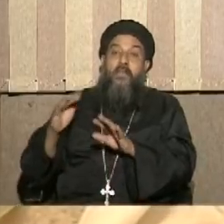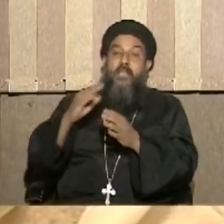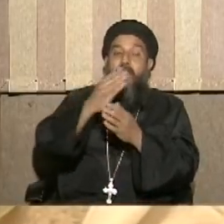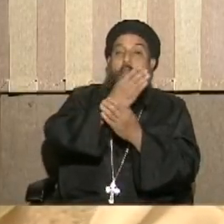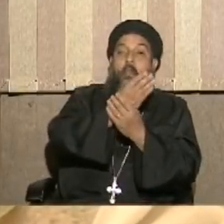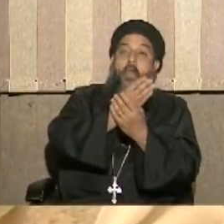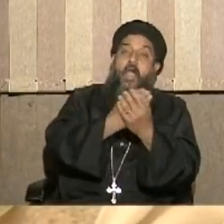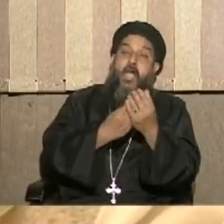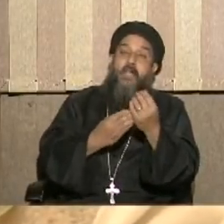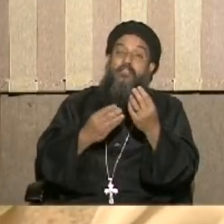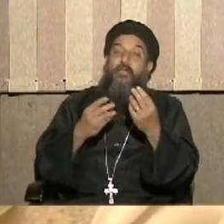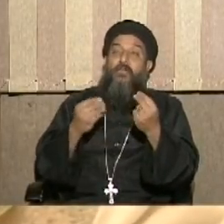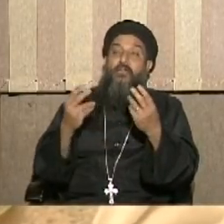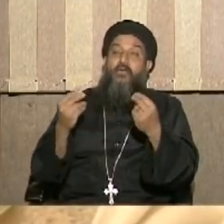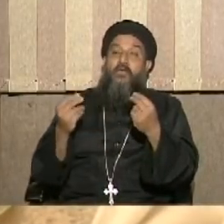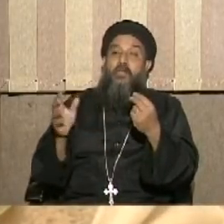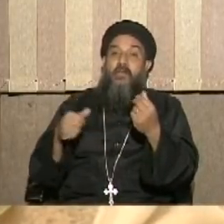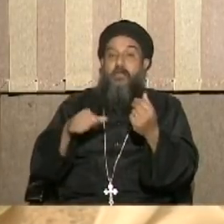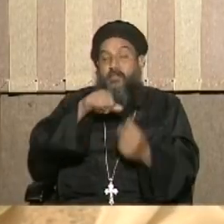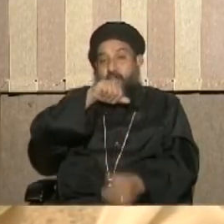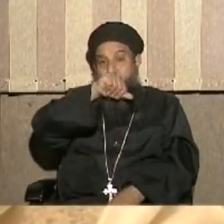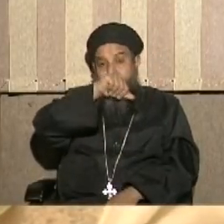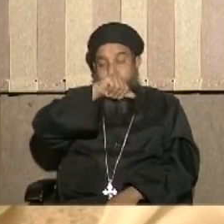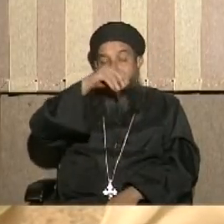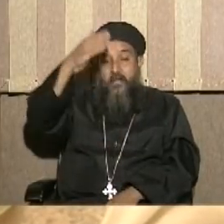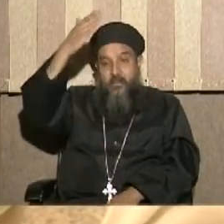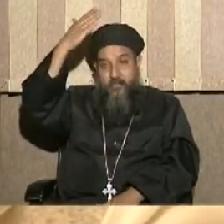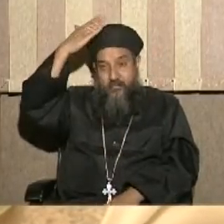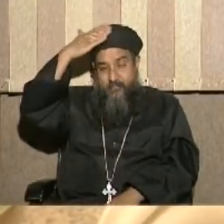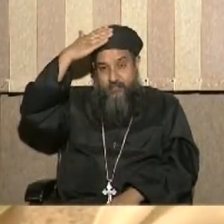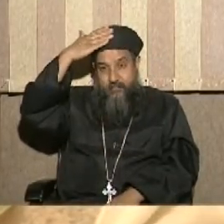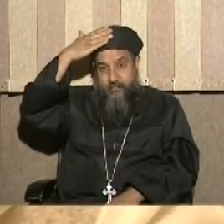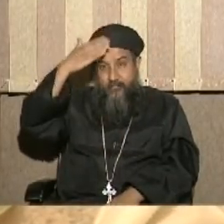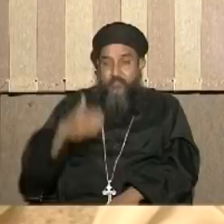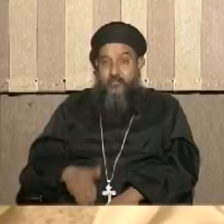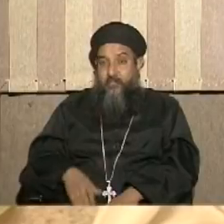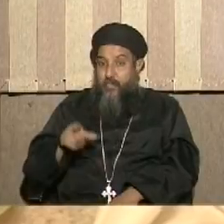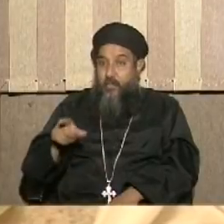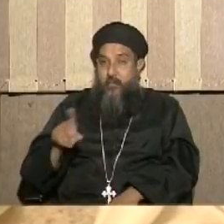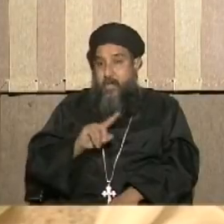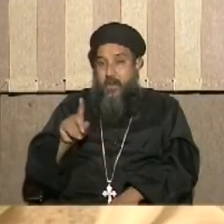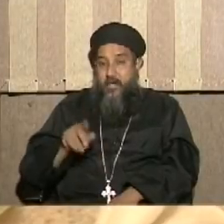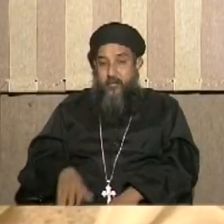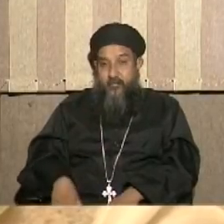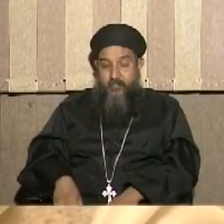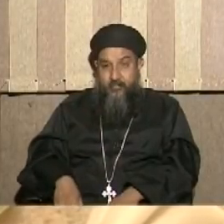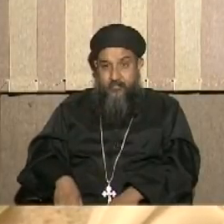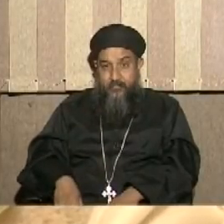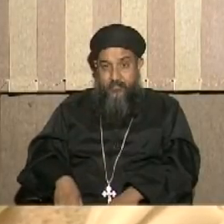بيجيني أولادي وياخدوا إرشادي، لكن هم لأ.